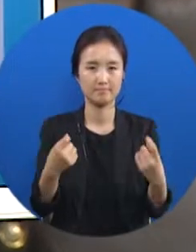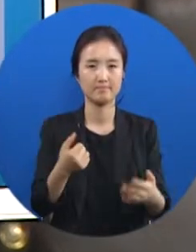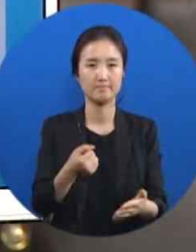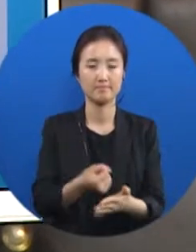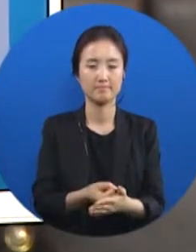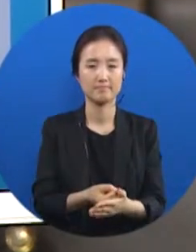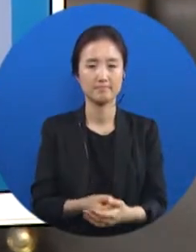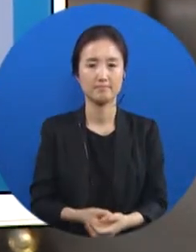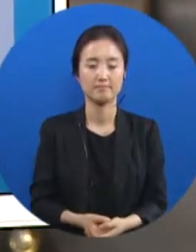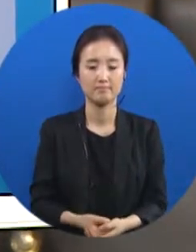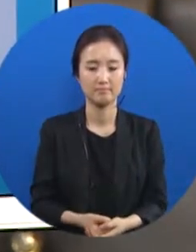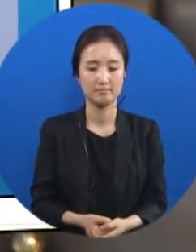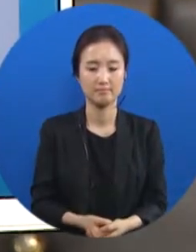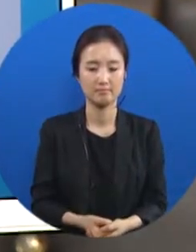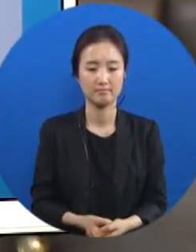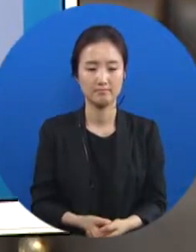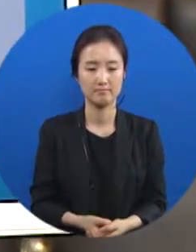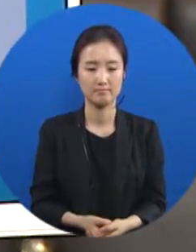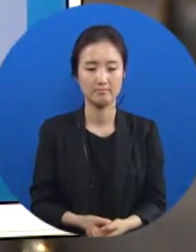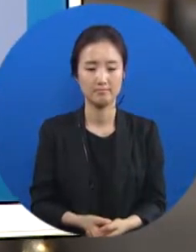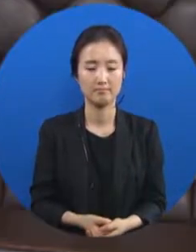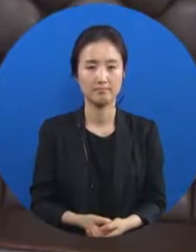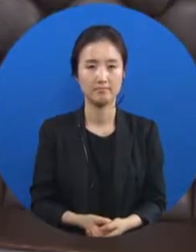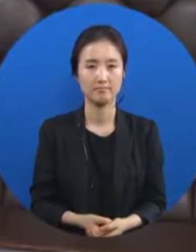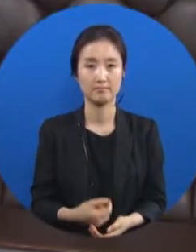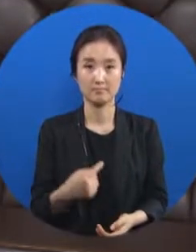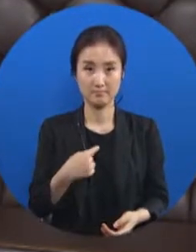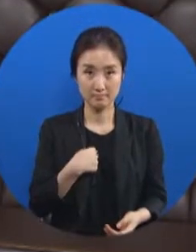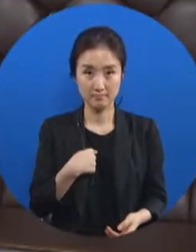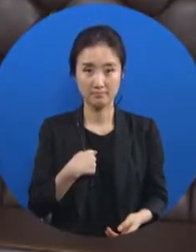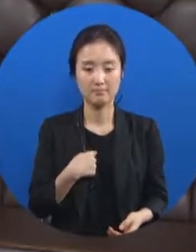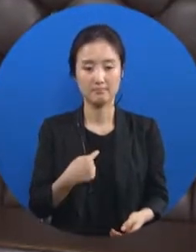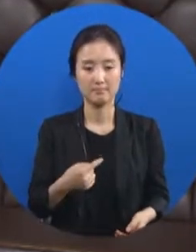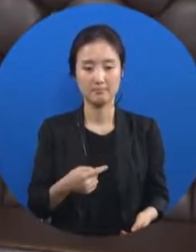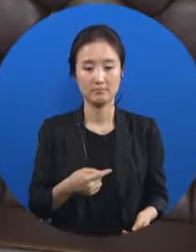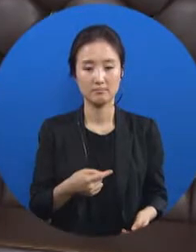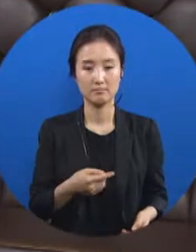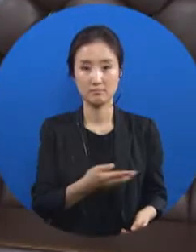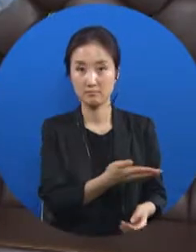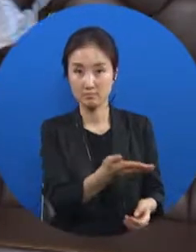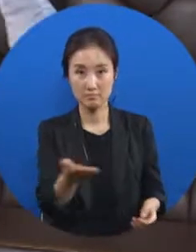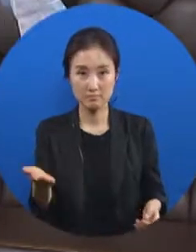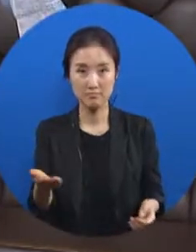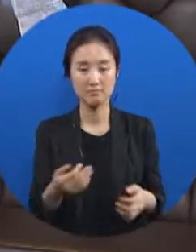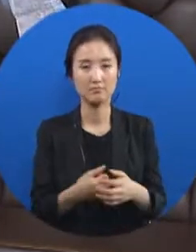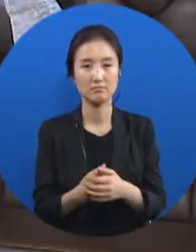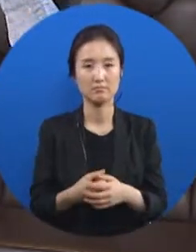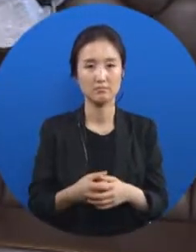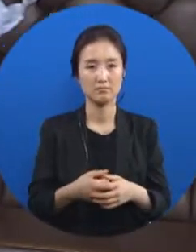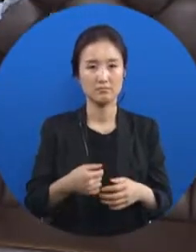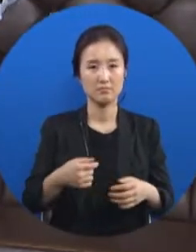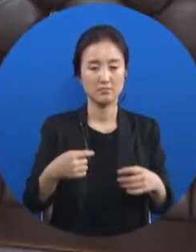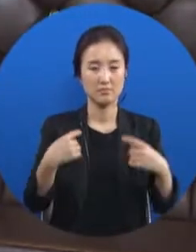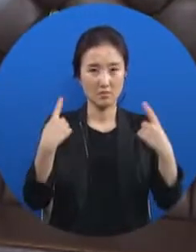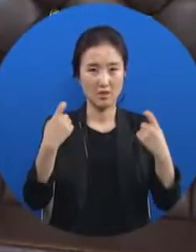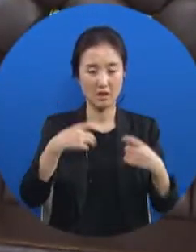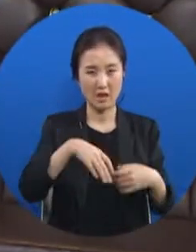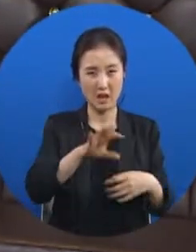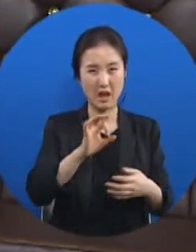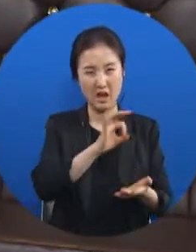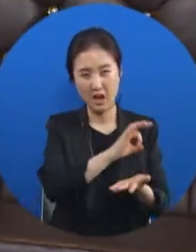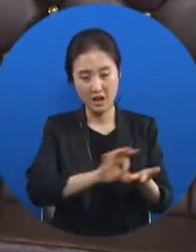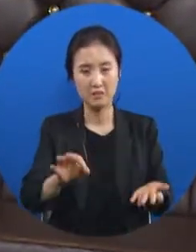나는 400만 원 가지고 나는 눈에 어학연수 가서 몇천 쓰면 나는 400으로 1년 있다 올게. 그래서